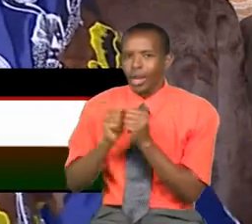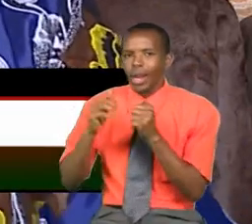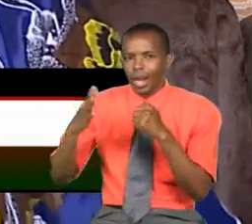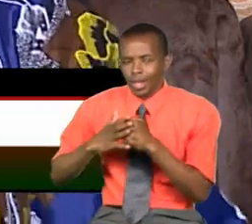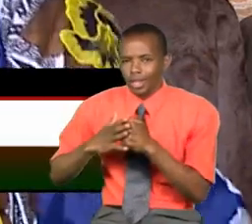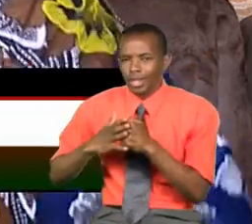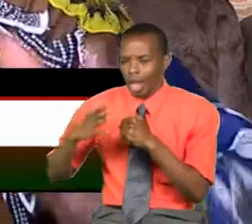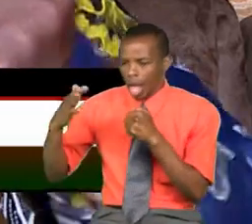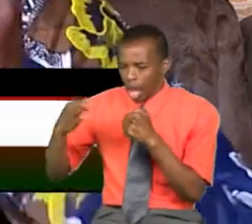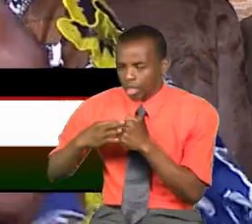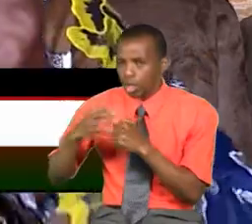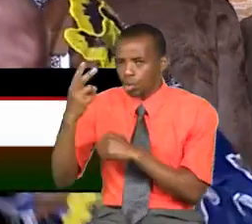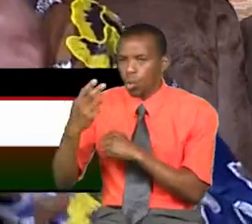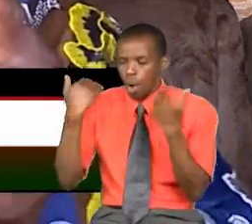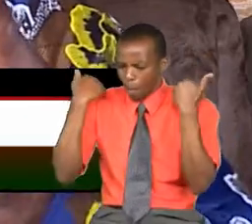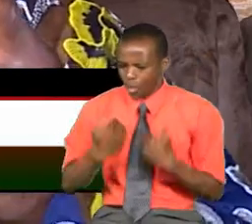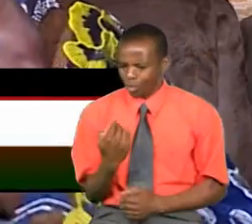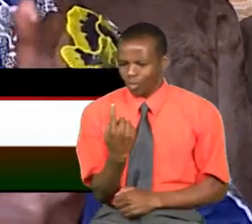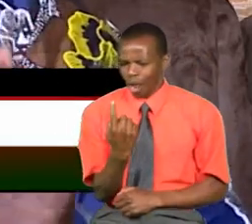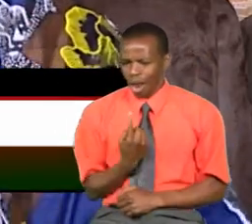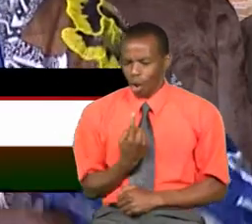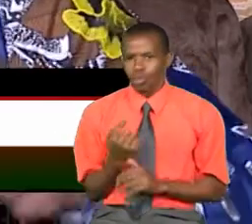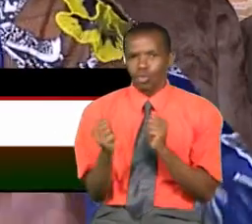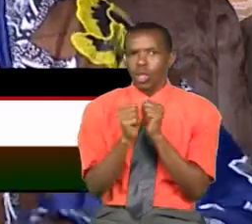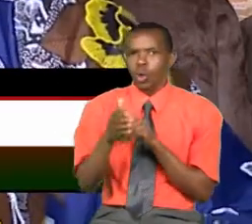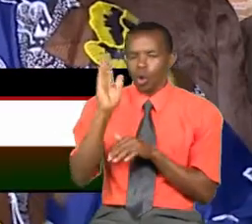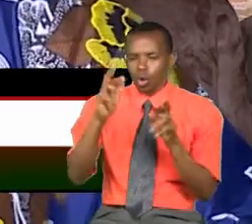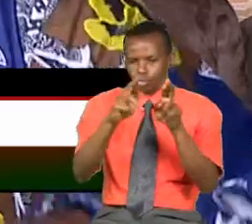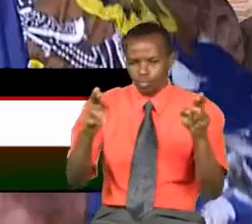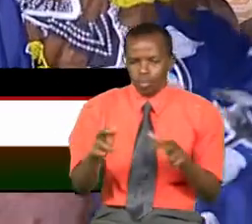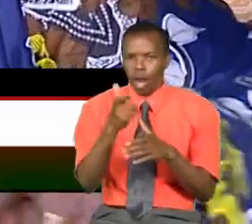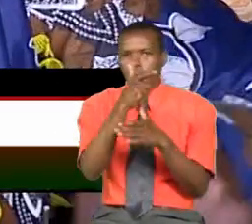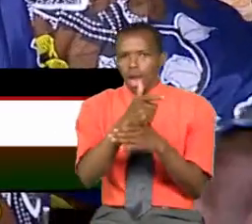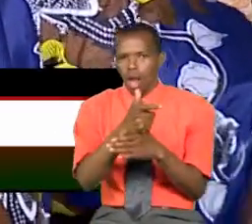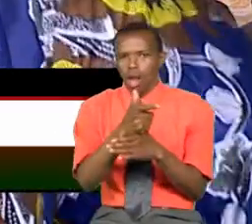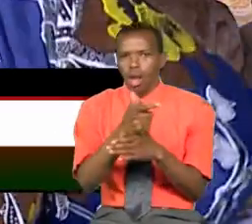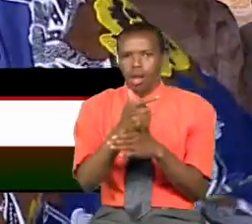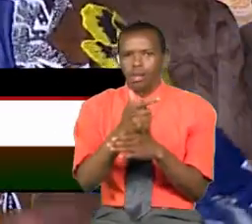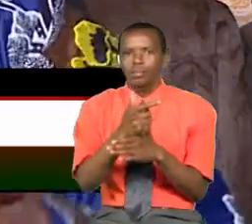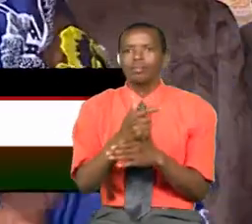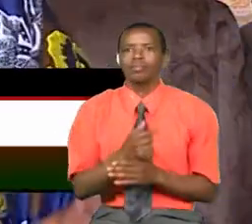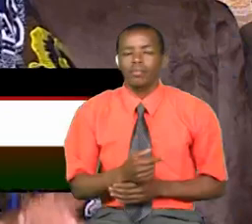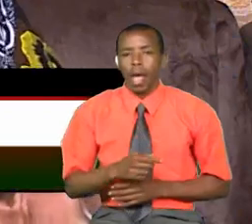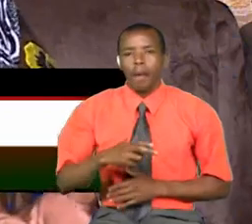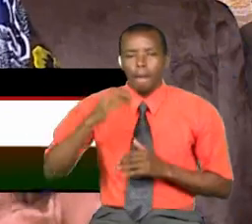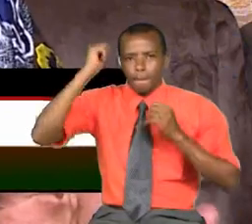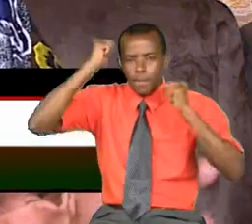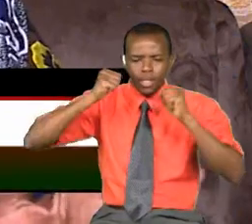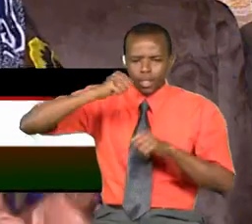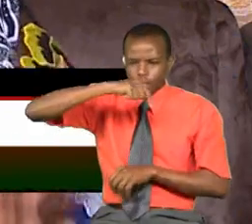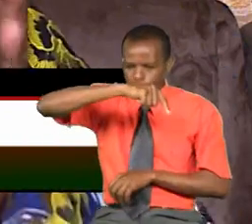1982, kwa sababu nilikuwa peke yangu na Mungu wangu katika studio, na nilizungukwa na wale wanajeshi